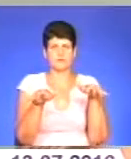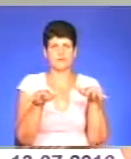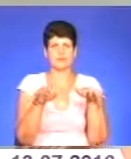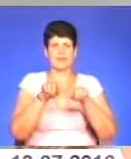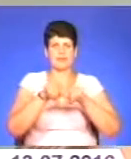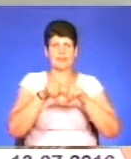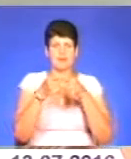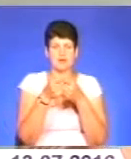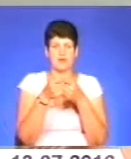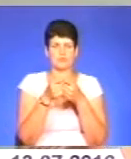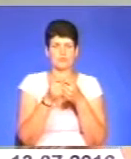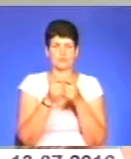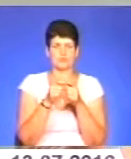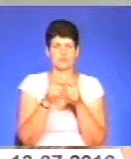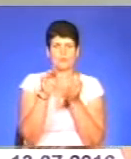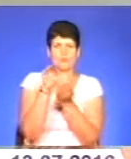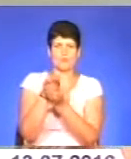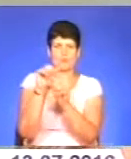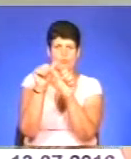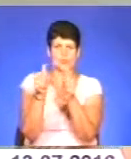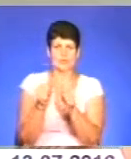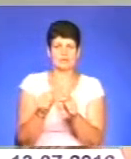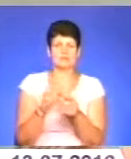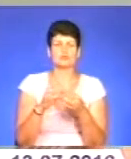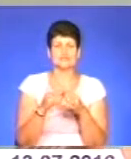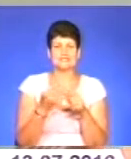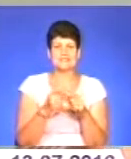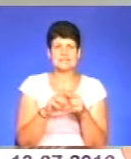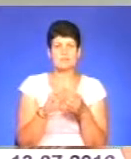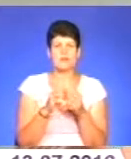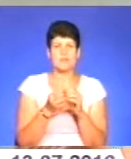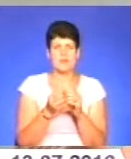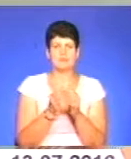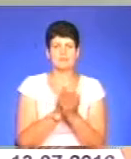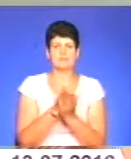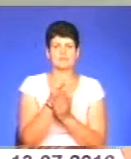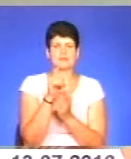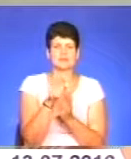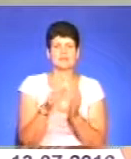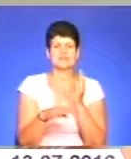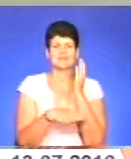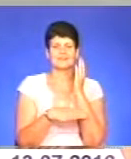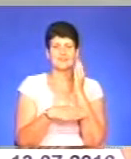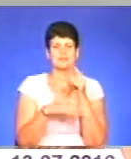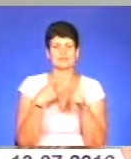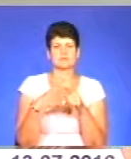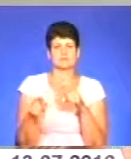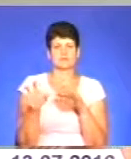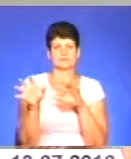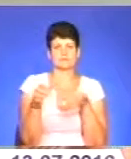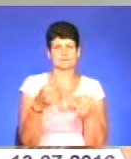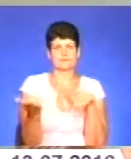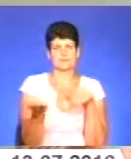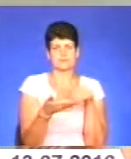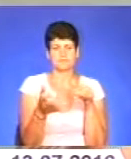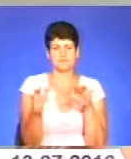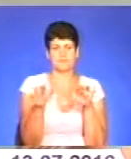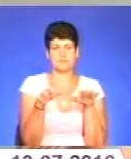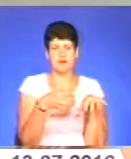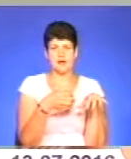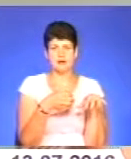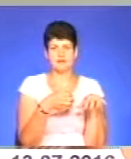вже прийнято, а ми маємо старі кладовища, де досить великі дерева, вони навколо є могили, і будь-яка гілка,